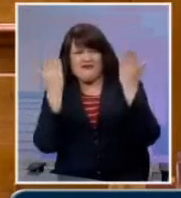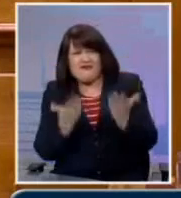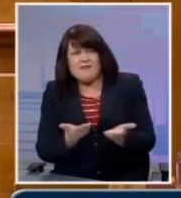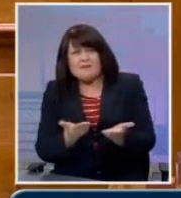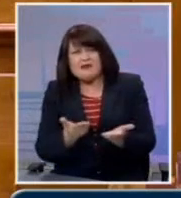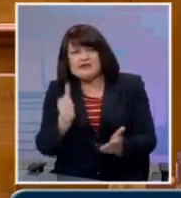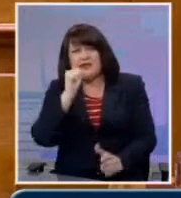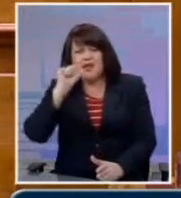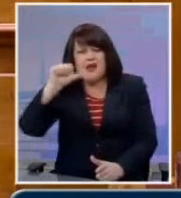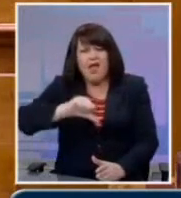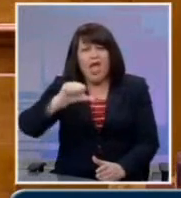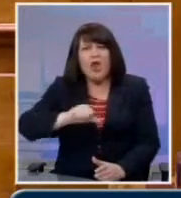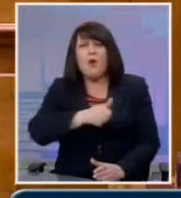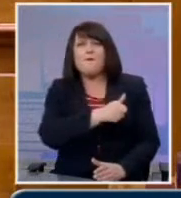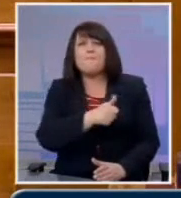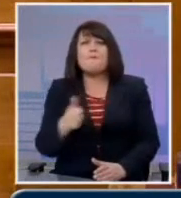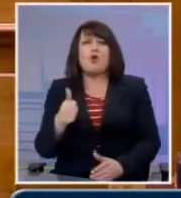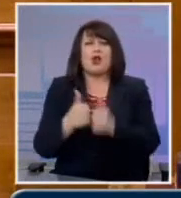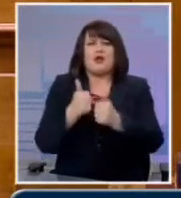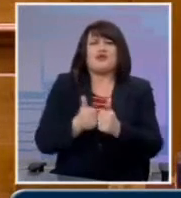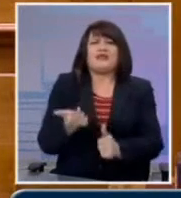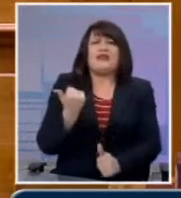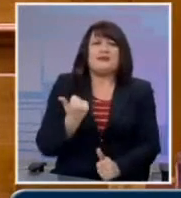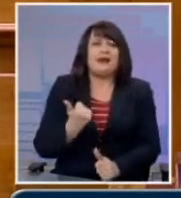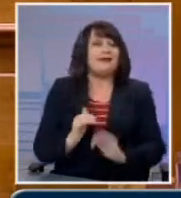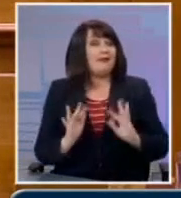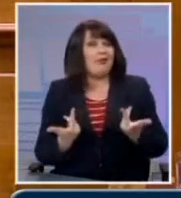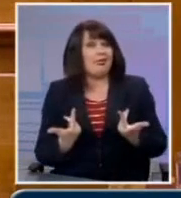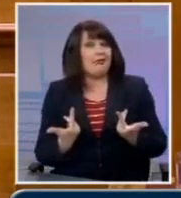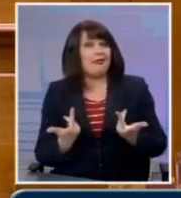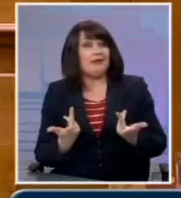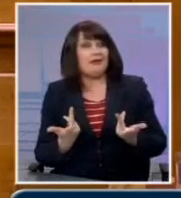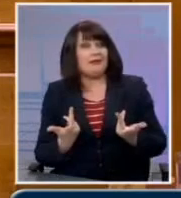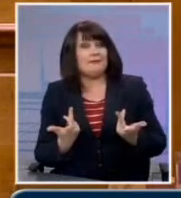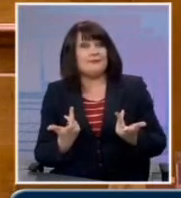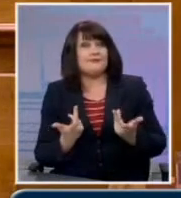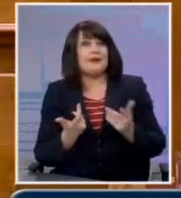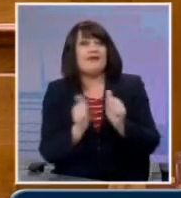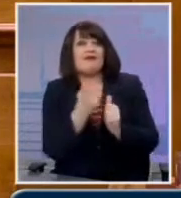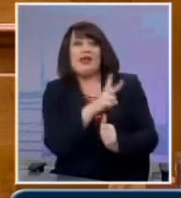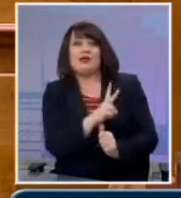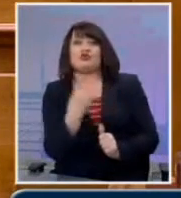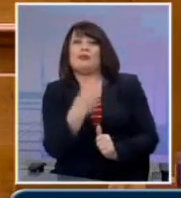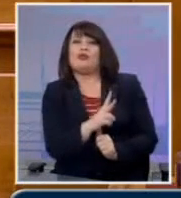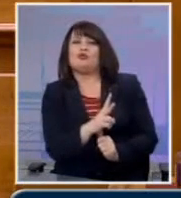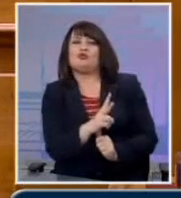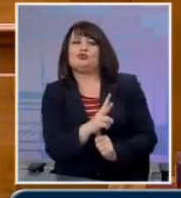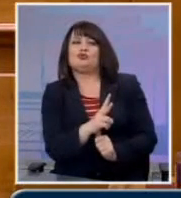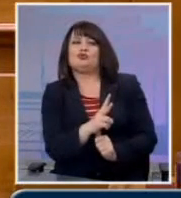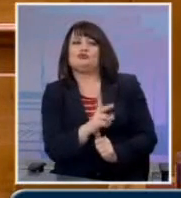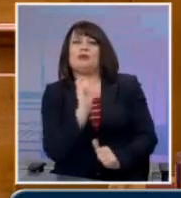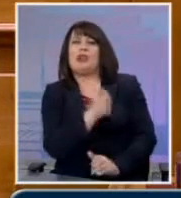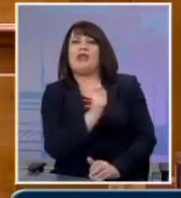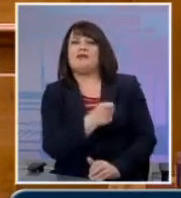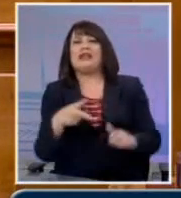νερό, μοναδικό προϊόν χωρίς ανταγωνιστή. Γιατί? Για να συντηρούν οι μετέρους. Το παρακράτος